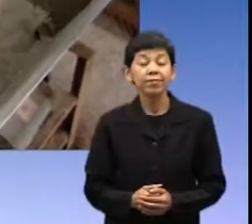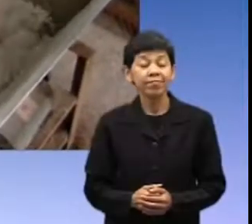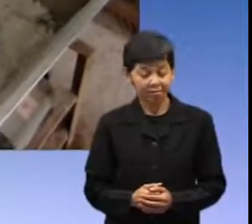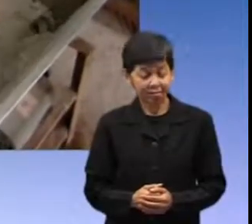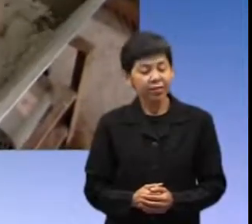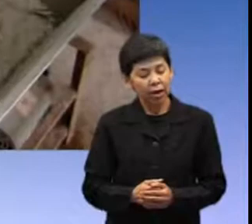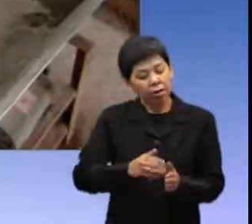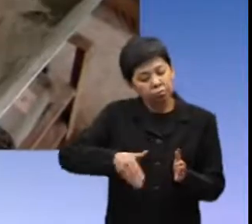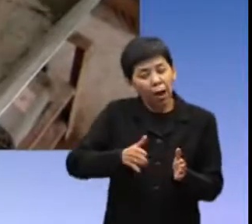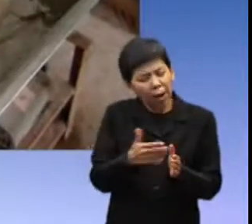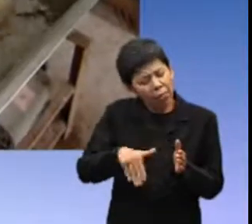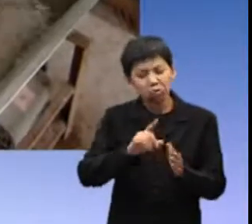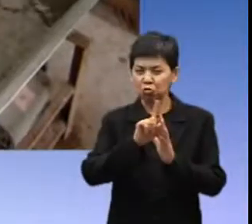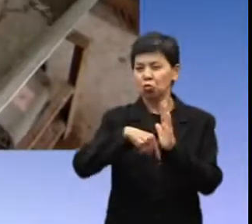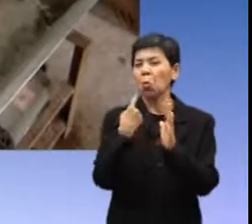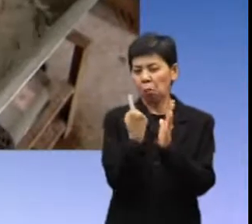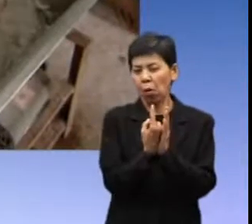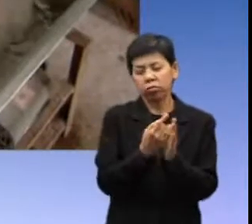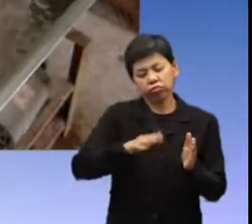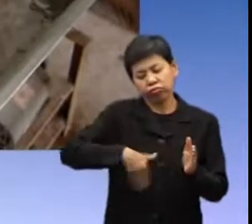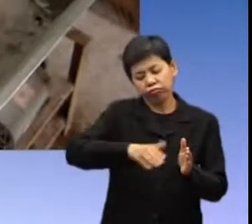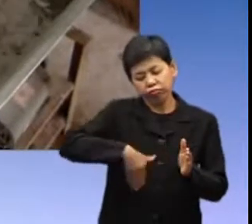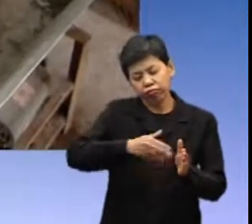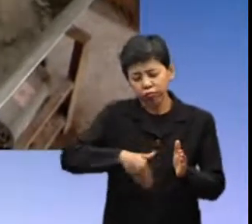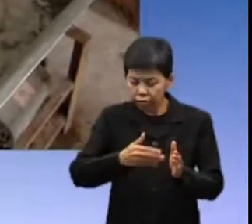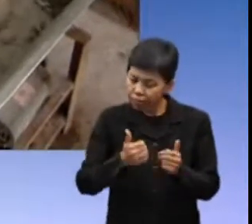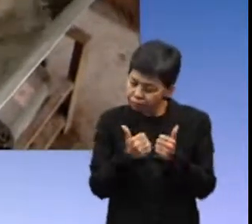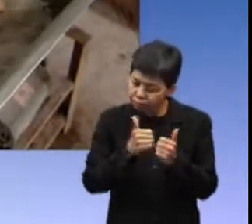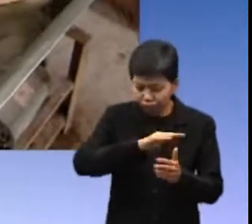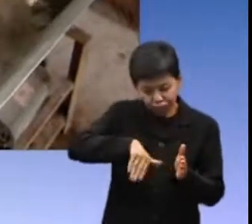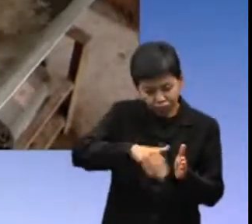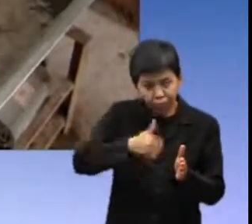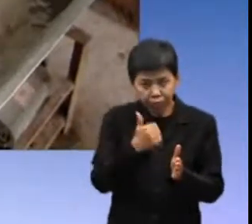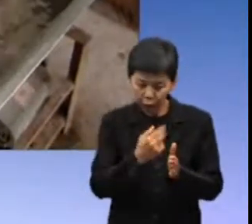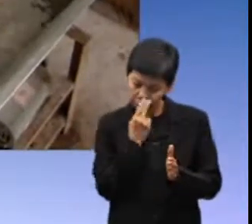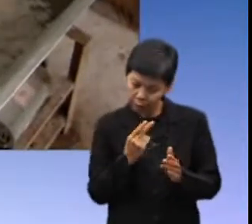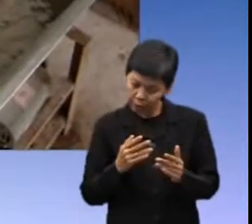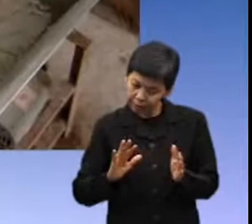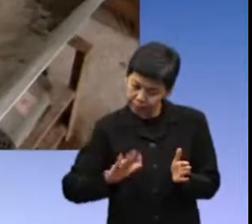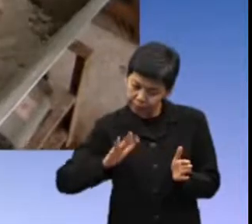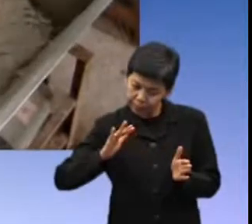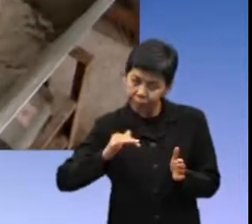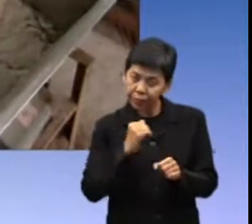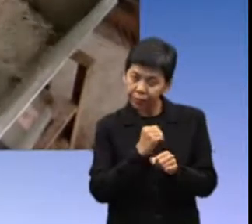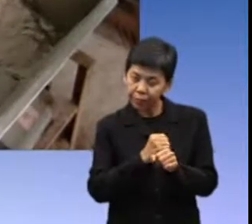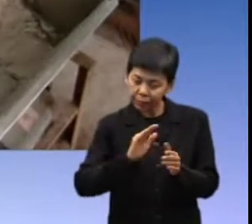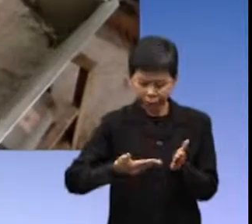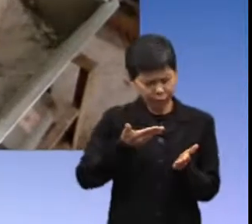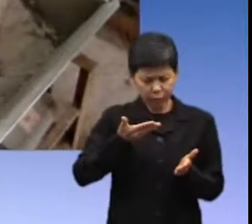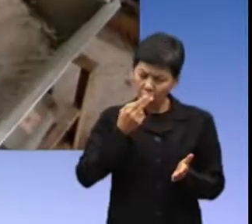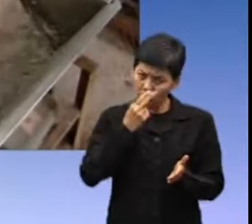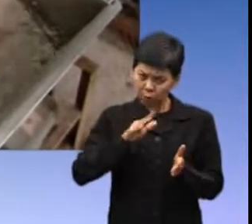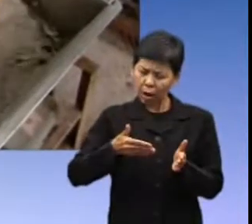ทั้งหมดนี้ก็ใช้เวลาบดเนื้อปลาประมาณ1ชั่วโมงพอเห็นว่าเนื้อปลาเข้าที่เช็คเนื้อปลาครั้งสุดท้ายด้วย